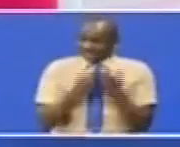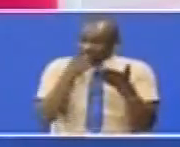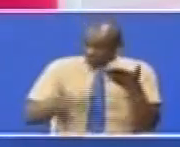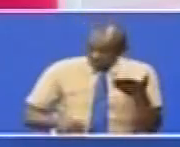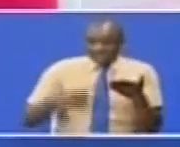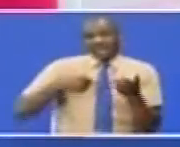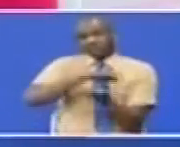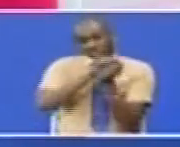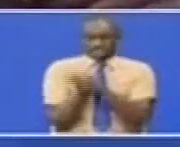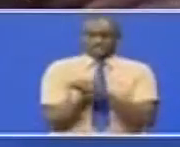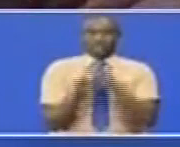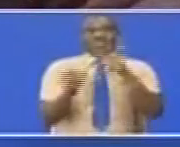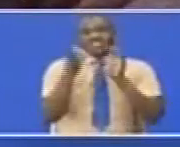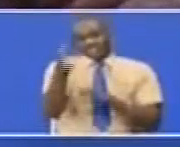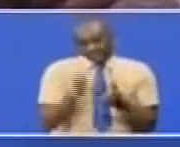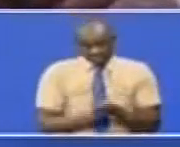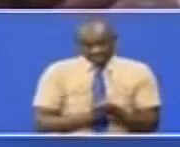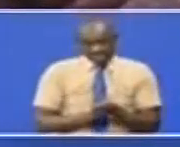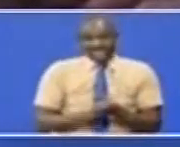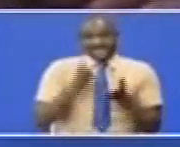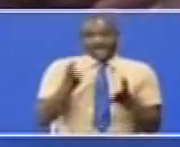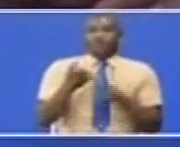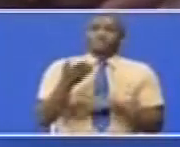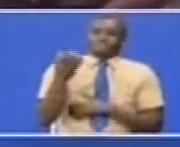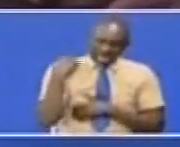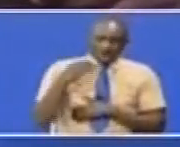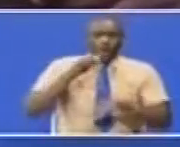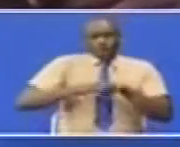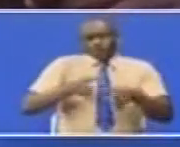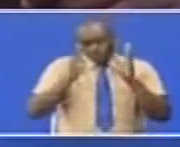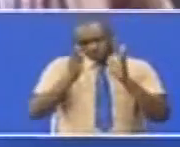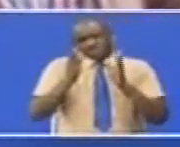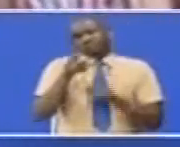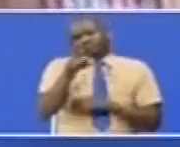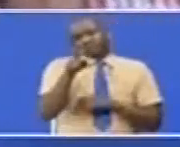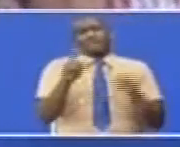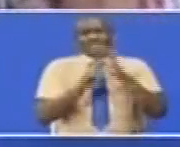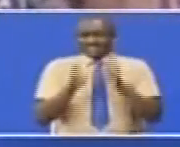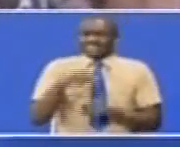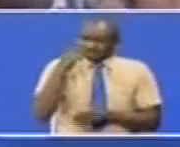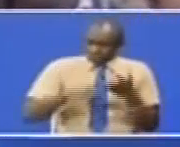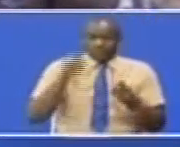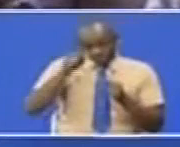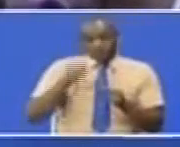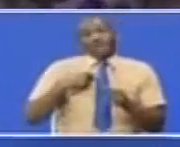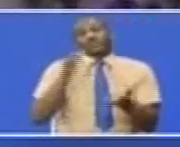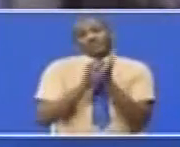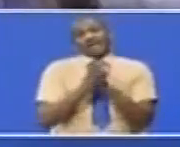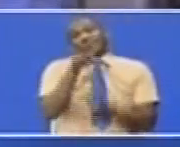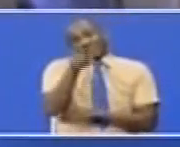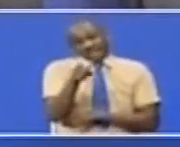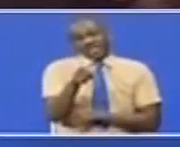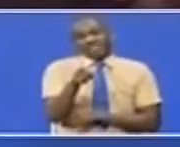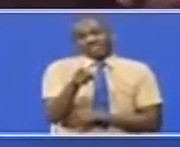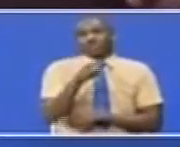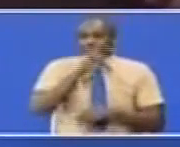mabadiliko ya baraza la mawaziri. Tayari aliyekuwa waziri wa barabara Franklin Bett amesema atawania kiti hicho kwa chama cha